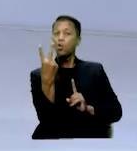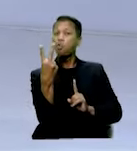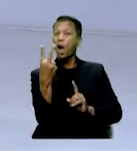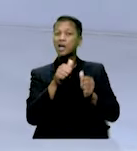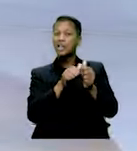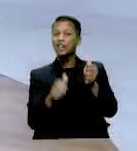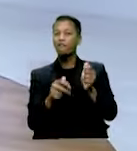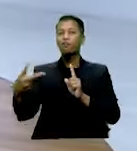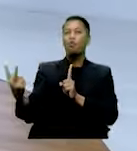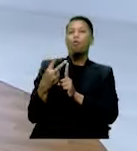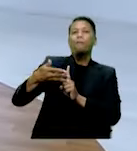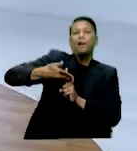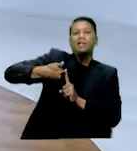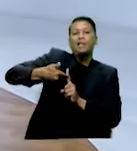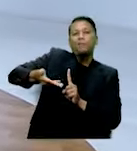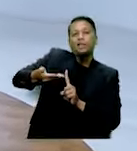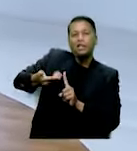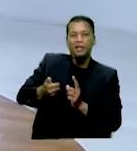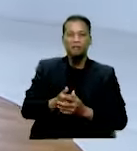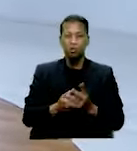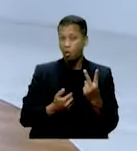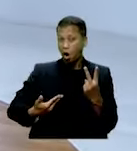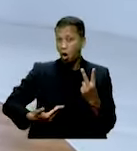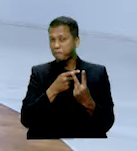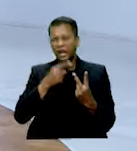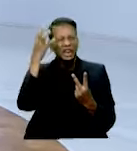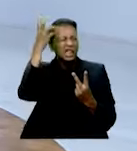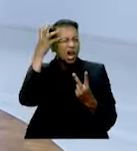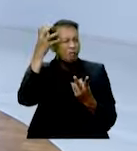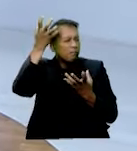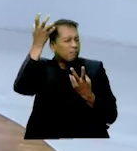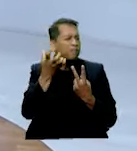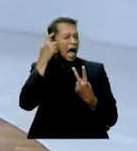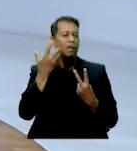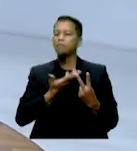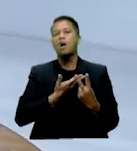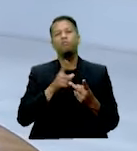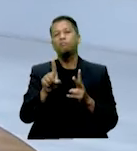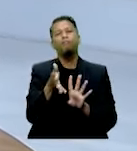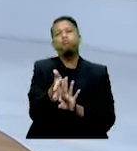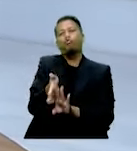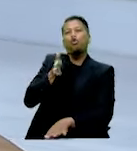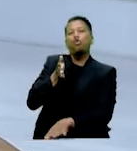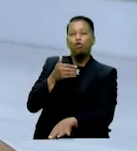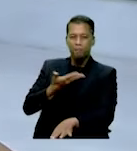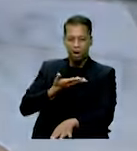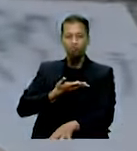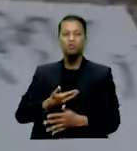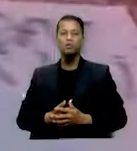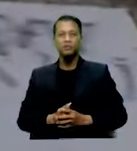pelecehan seksual terhadap dua stafnya. Kedua korban trauma berat, bahkan salah satunya mengundurkan diri dari kampus.